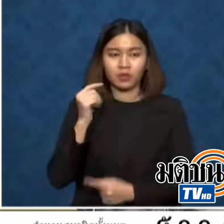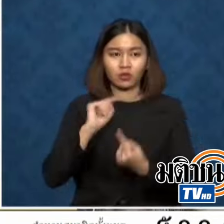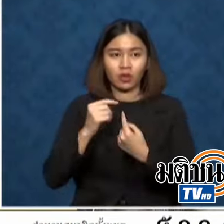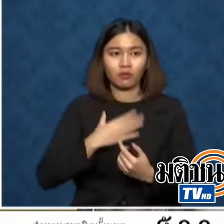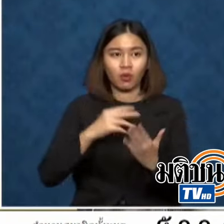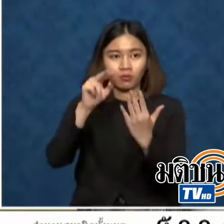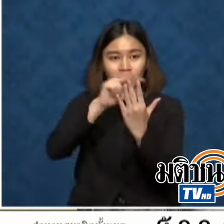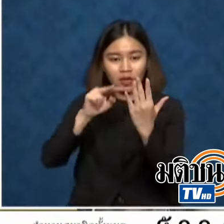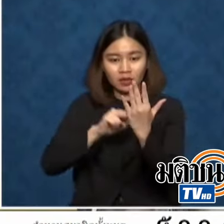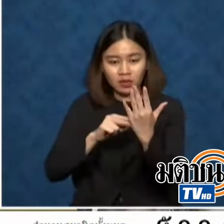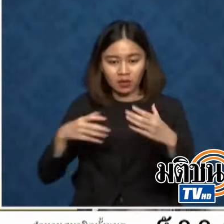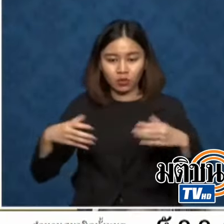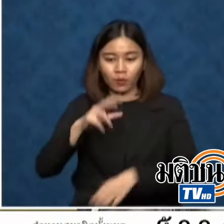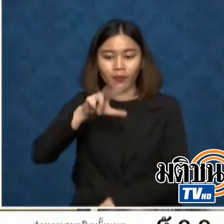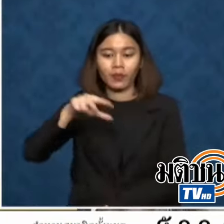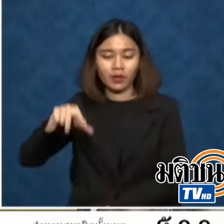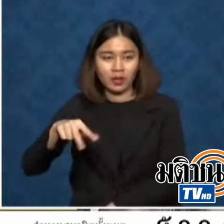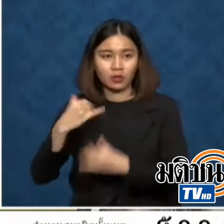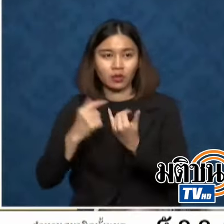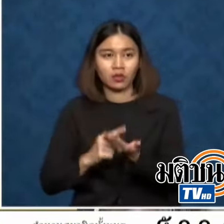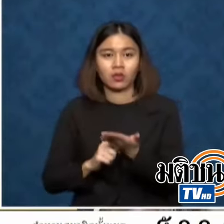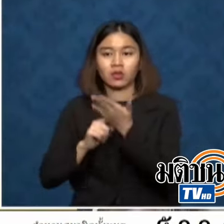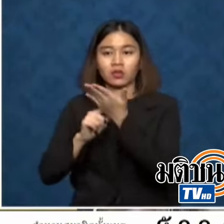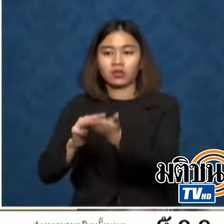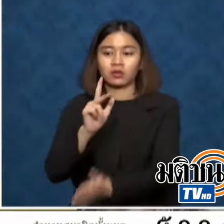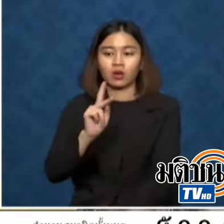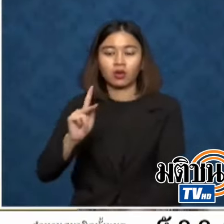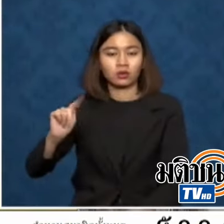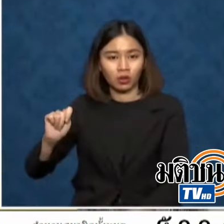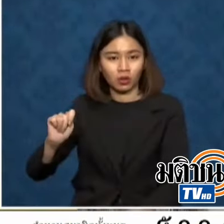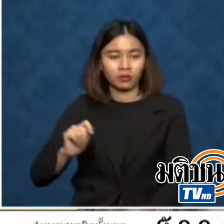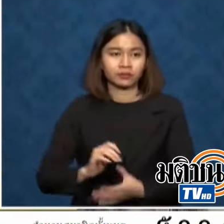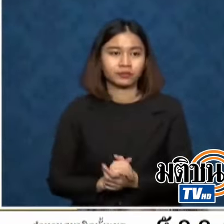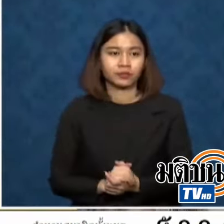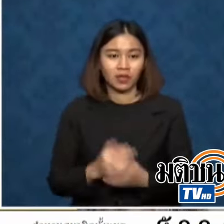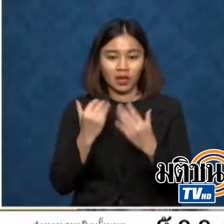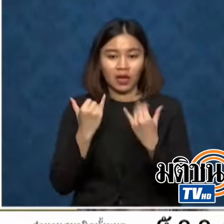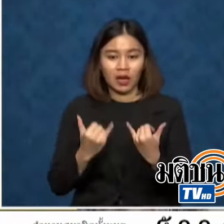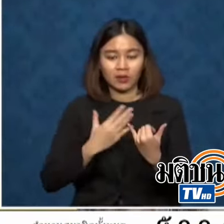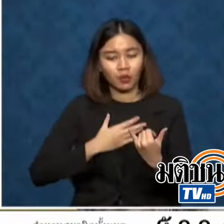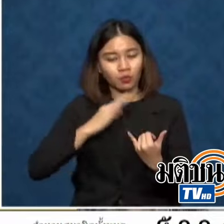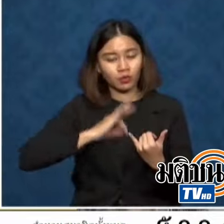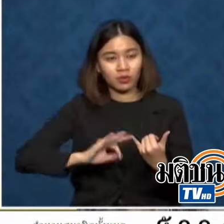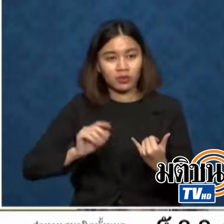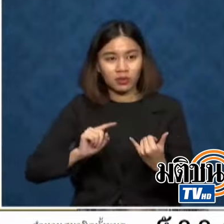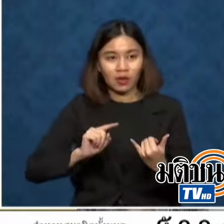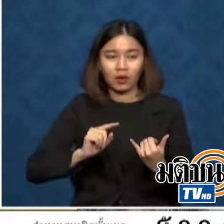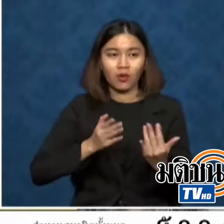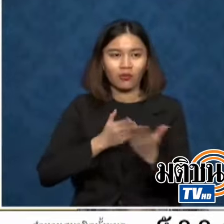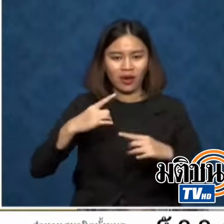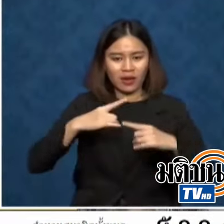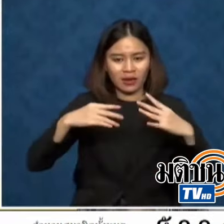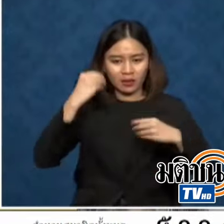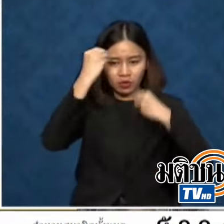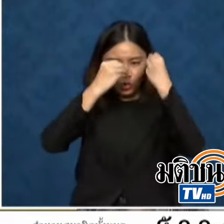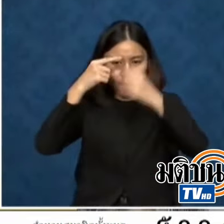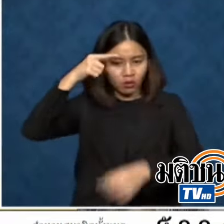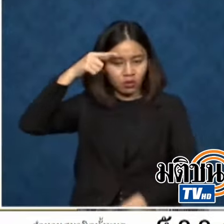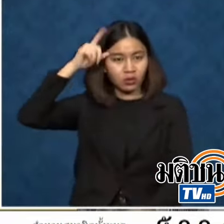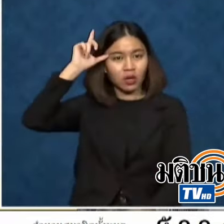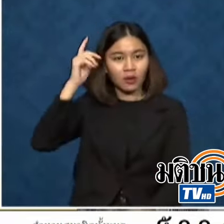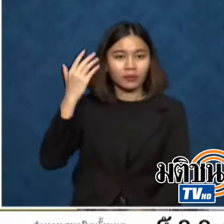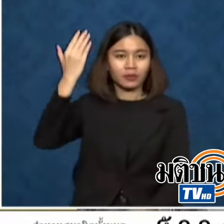ผมอ่านนโยบายของพรรคเพื่อไทยอยู่ที่ยื่นกับกกตอันนี้ผมยังเลยรู้สึกว่าฝ่ายค้านเลยงงว่า